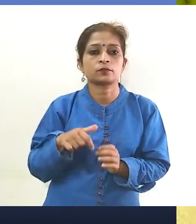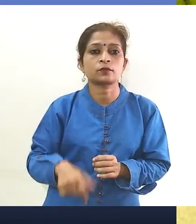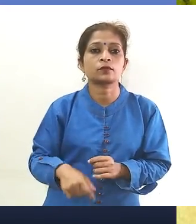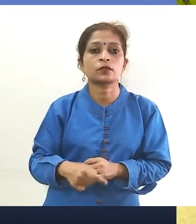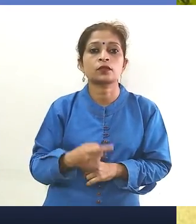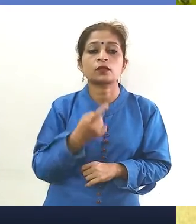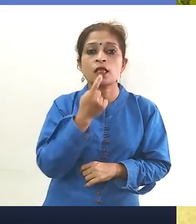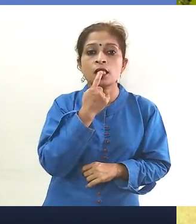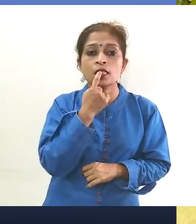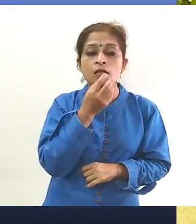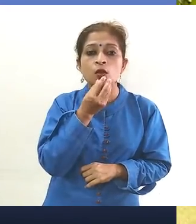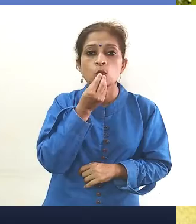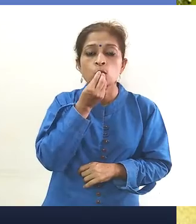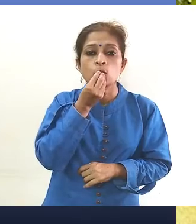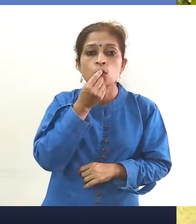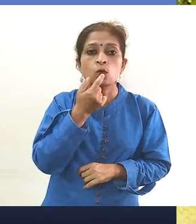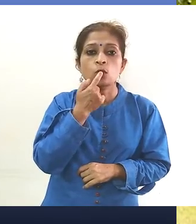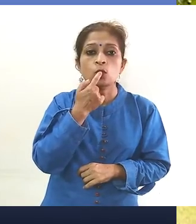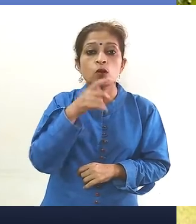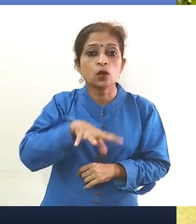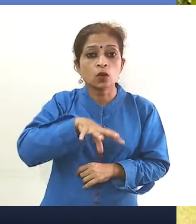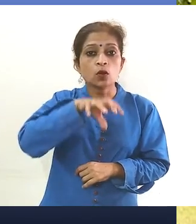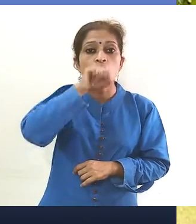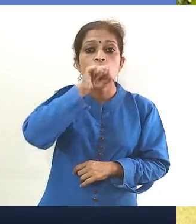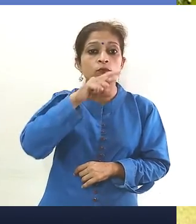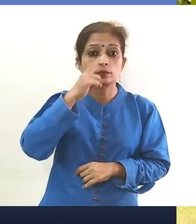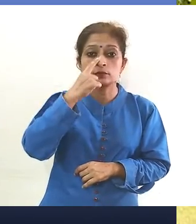जीवा बाहर निकाल करके मुख से श्वास लेना, नाक से छोड़ना।